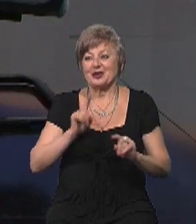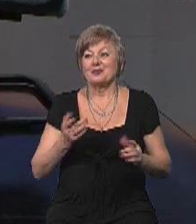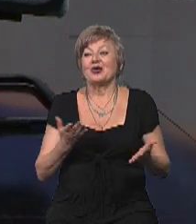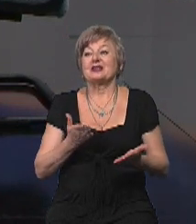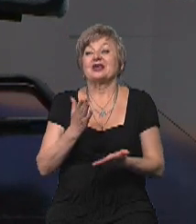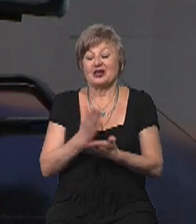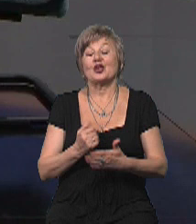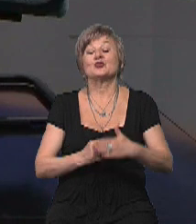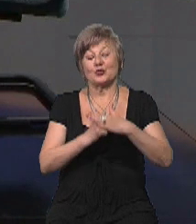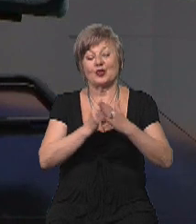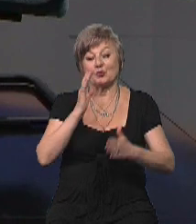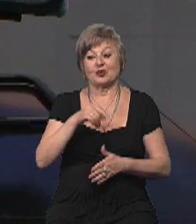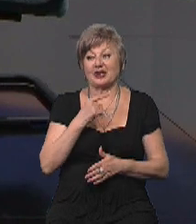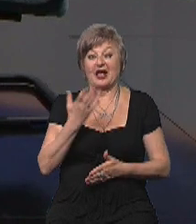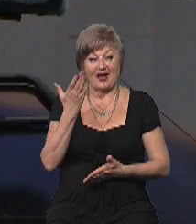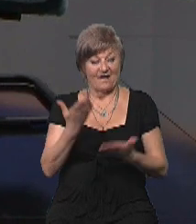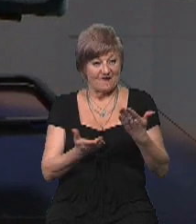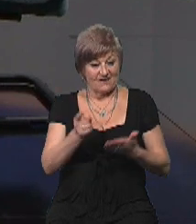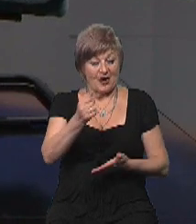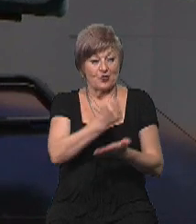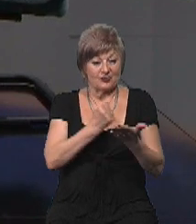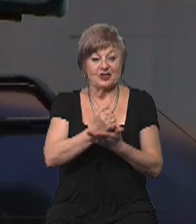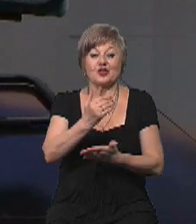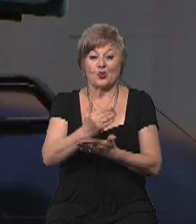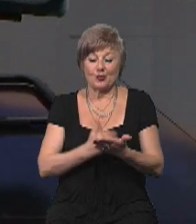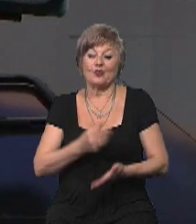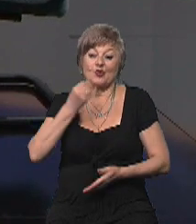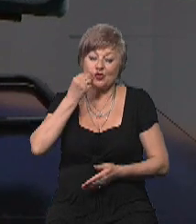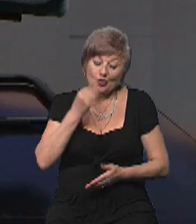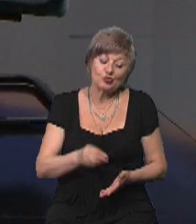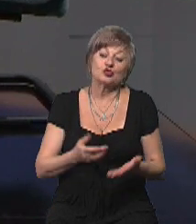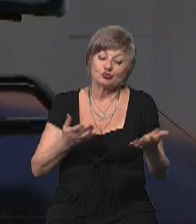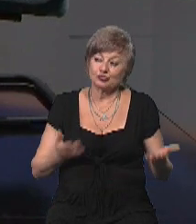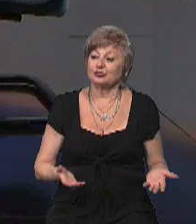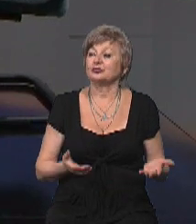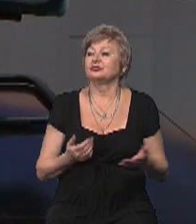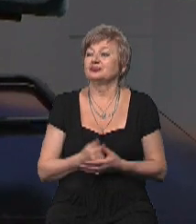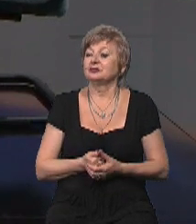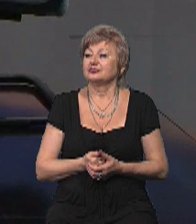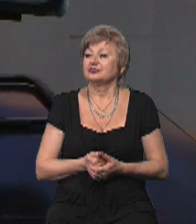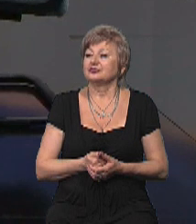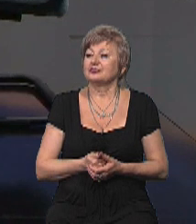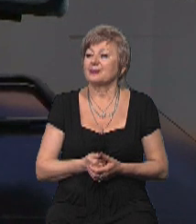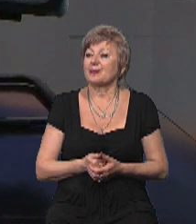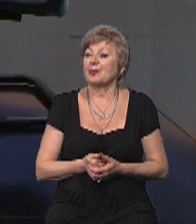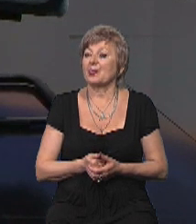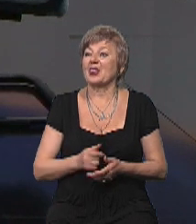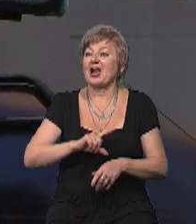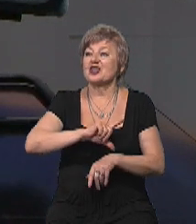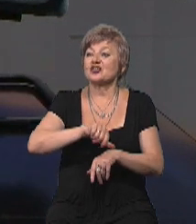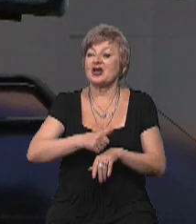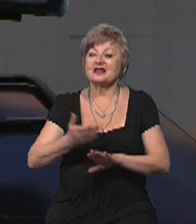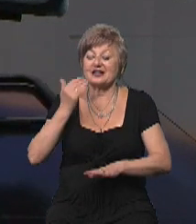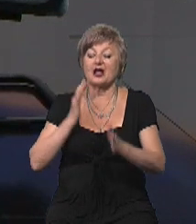є основання, ми... Ну, якщо ви підтверджуєте, що програма дійсно краща в СНГ, то я согласен на критику. Годину назад я